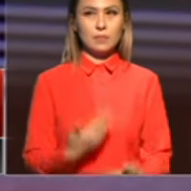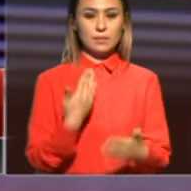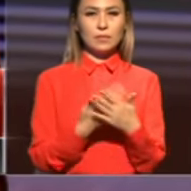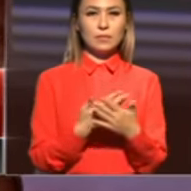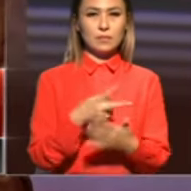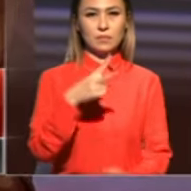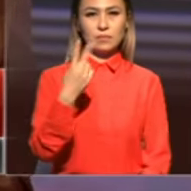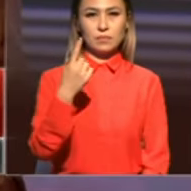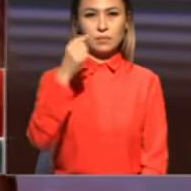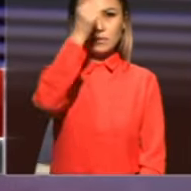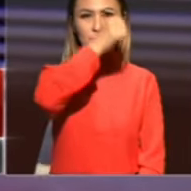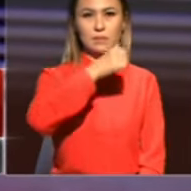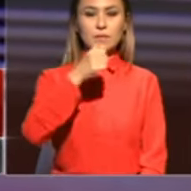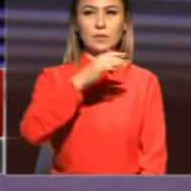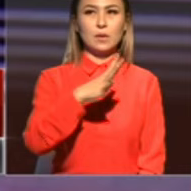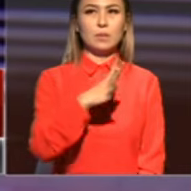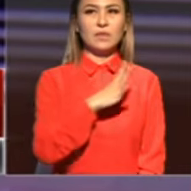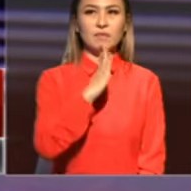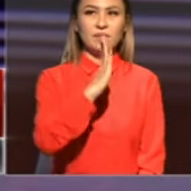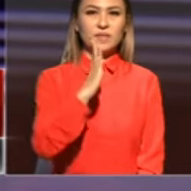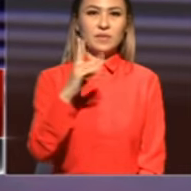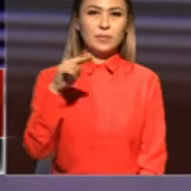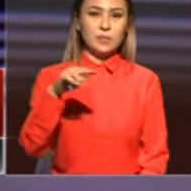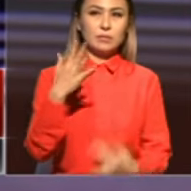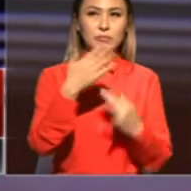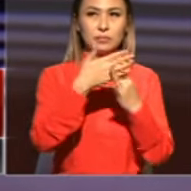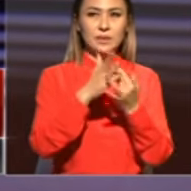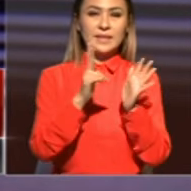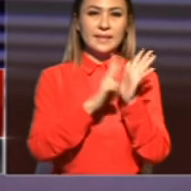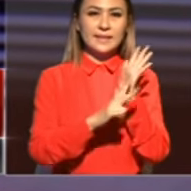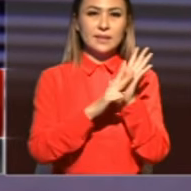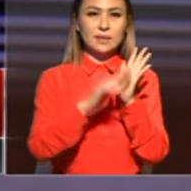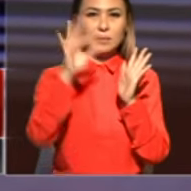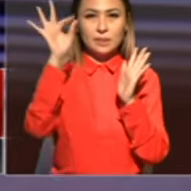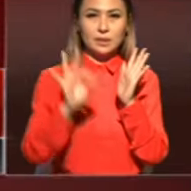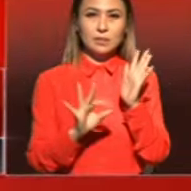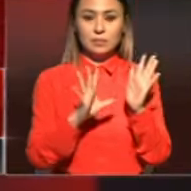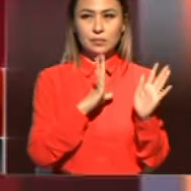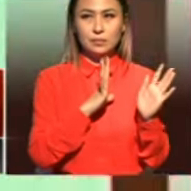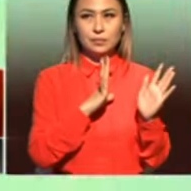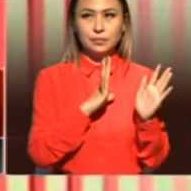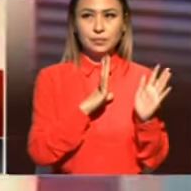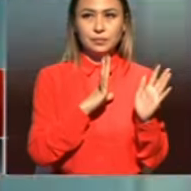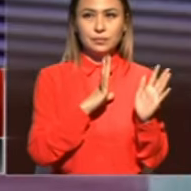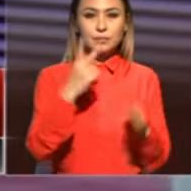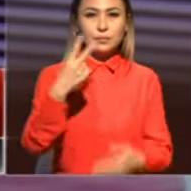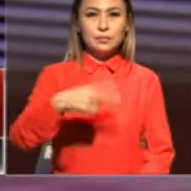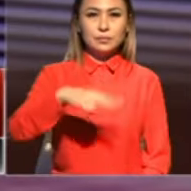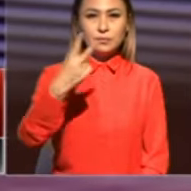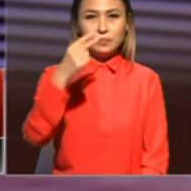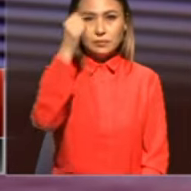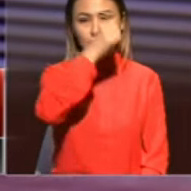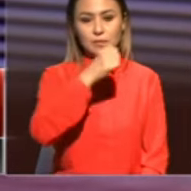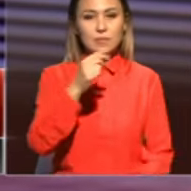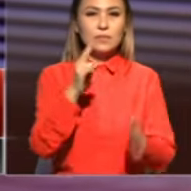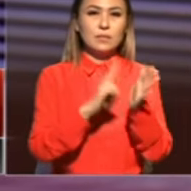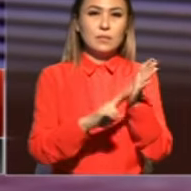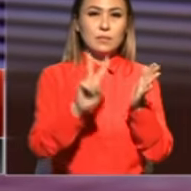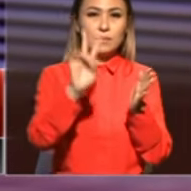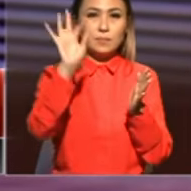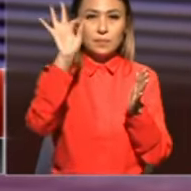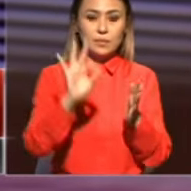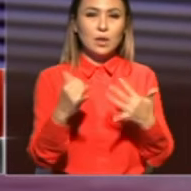жылы ВВП ішкі жалпымен шаққанда 80% болған сыртқы жалпы қарыз. 22 жылы 72% болды,